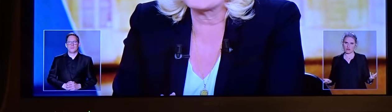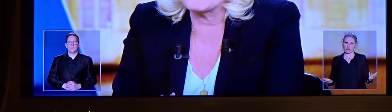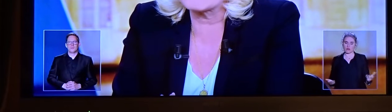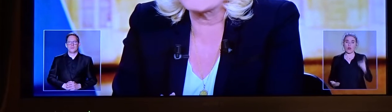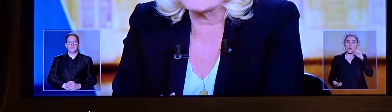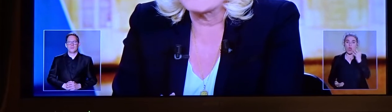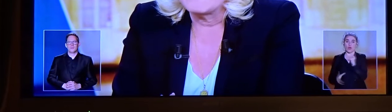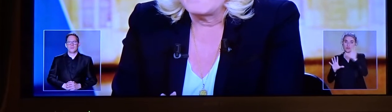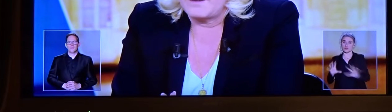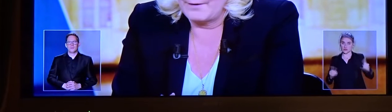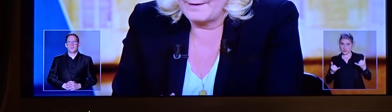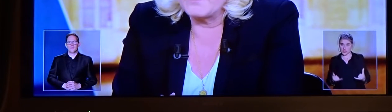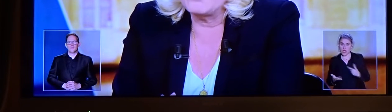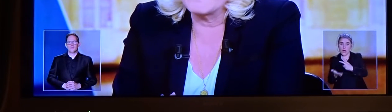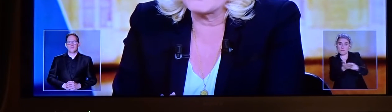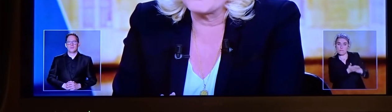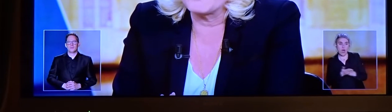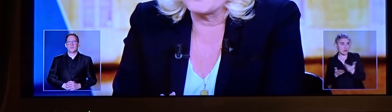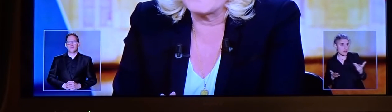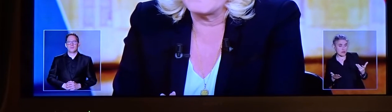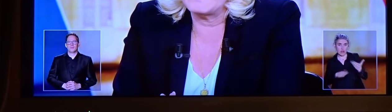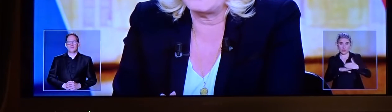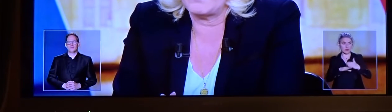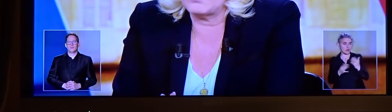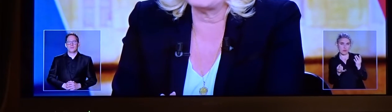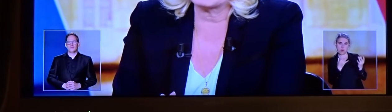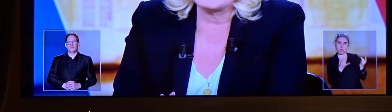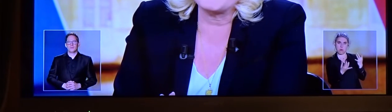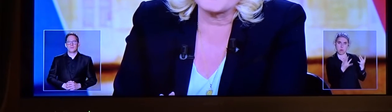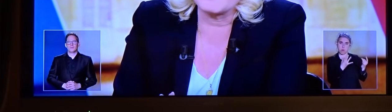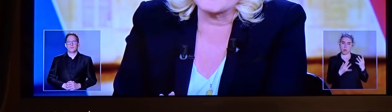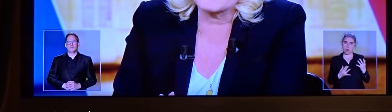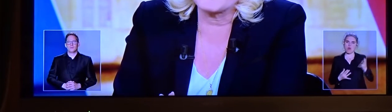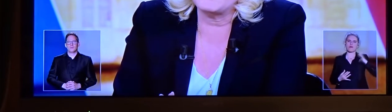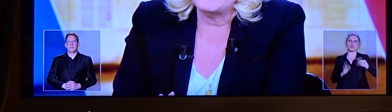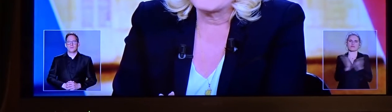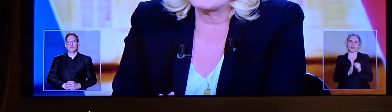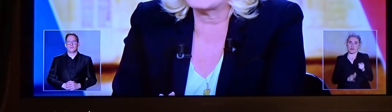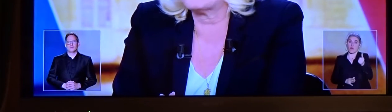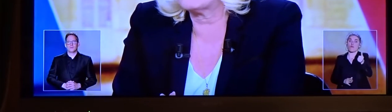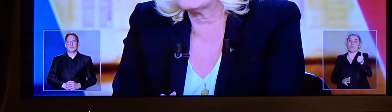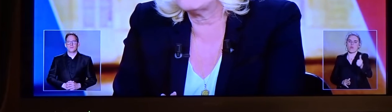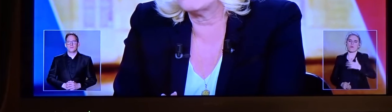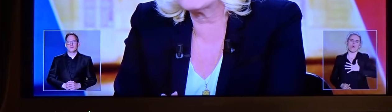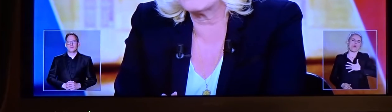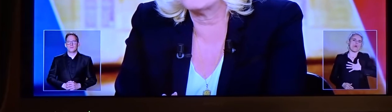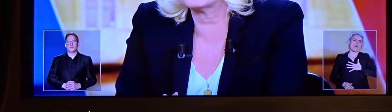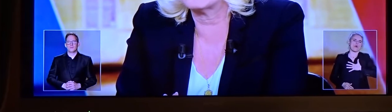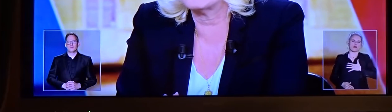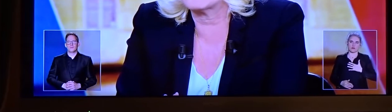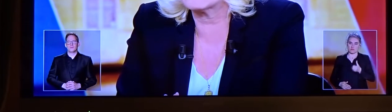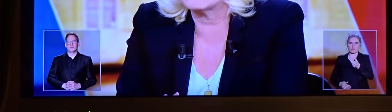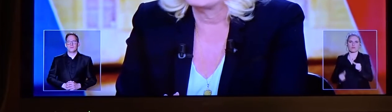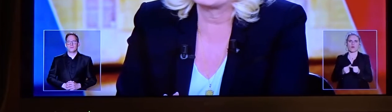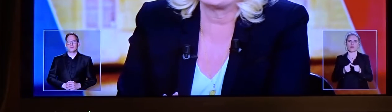aucune banque française n'a voulu m'accorder de prêt. Et vous trouviez ça à l'époque tellement scandaleux que vous avez fait voter une loi sur la banque de